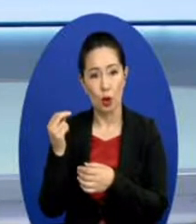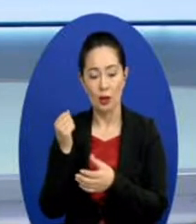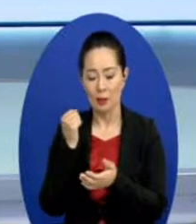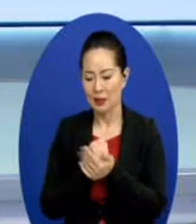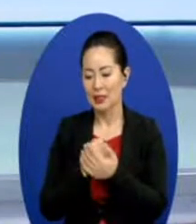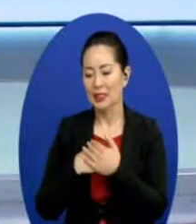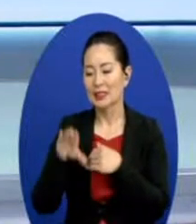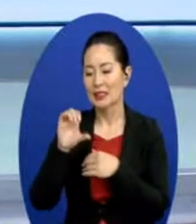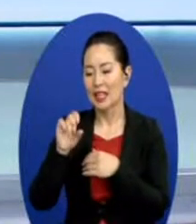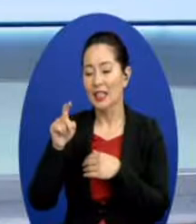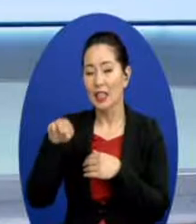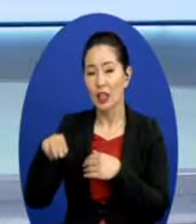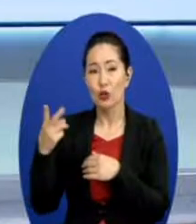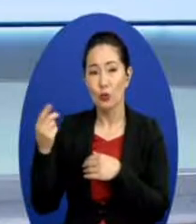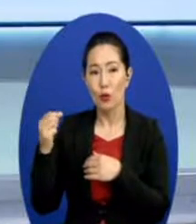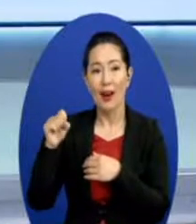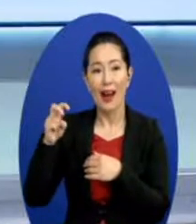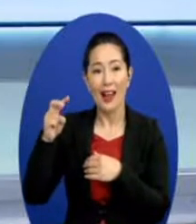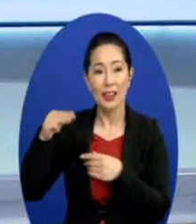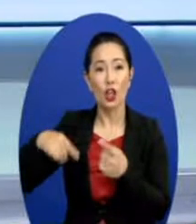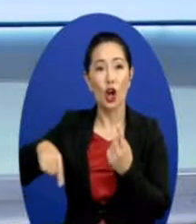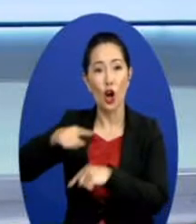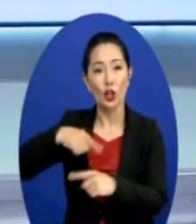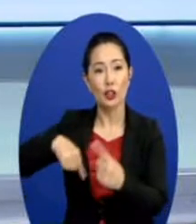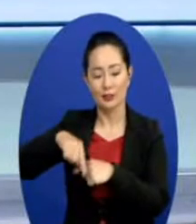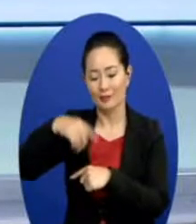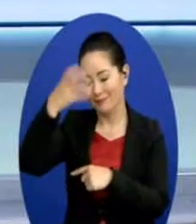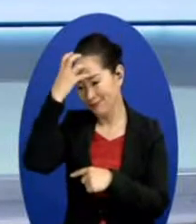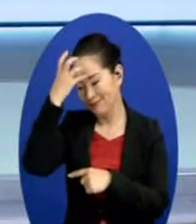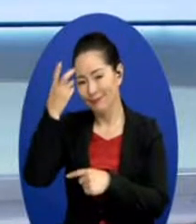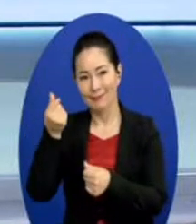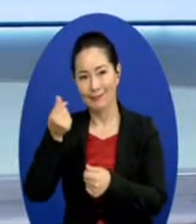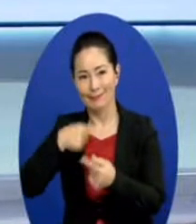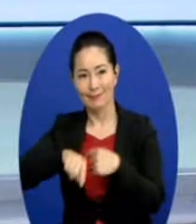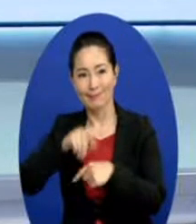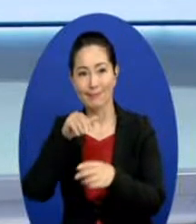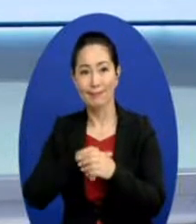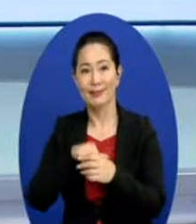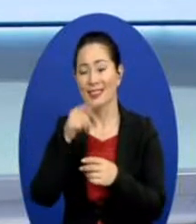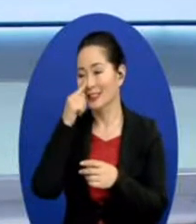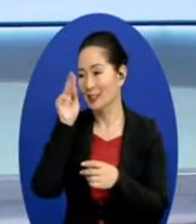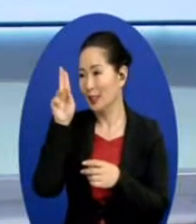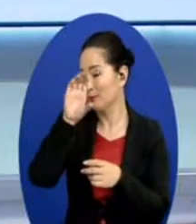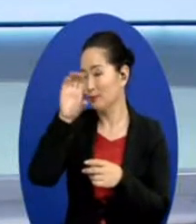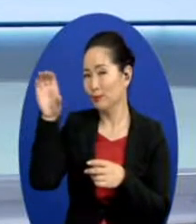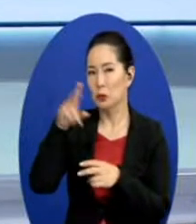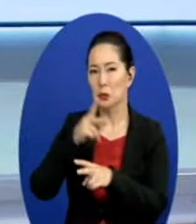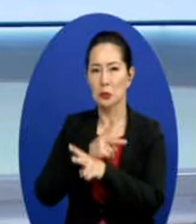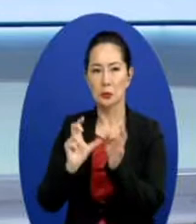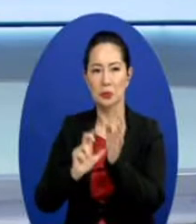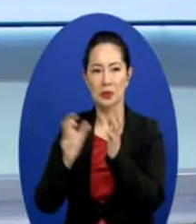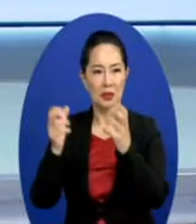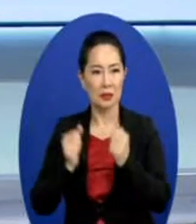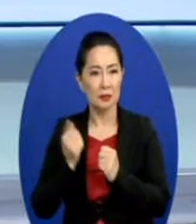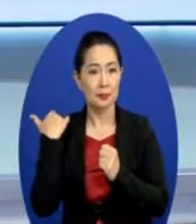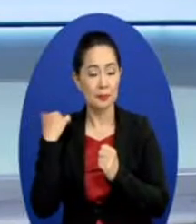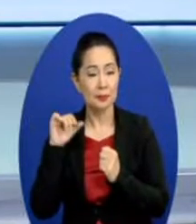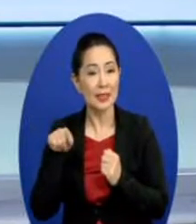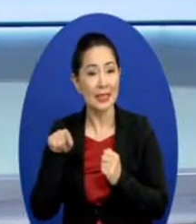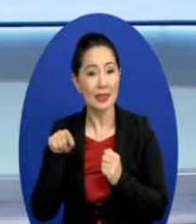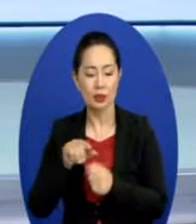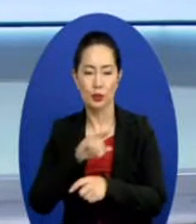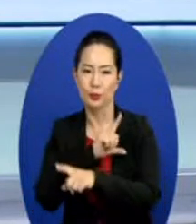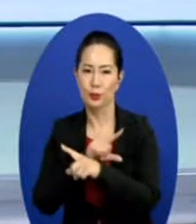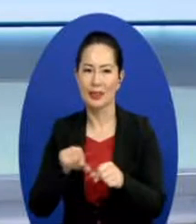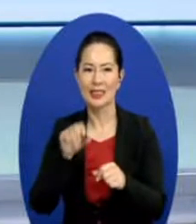салхитын мөнгө алтны ордыг эдийн засгийн хэрэгтэд оруулах ажлыг засгийн газар хэрэгжүүлж байна. Хятадын компани хууль бусаар эзэмшиж байсан салхитын мөнгө алтны